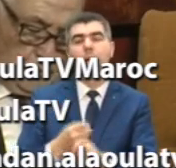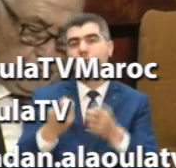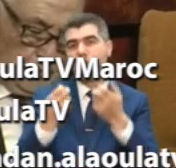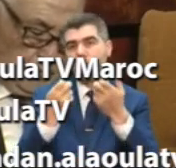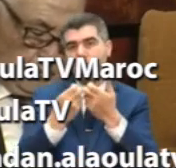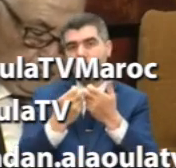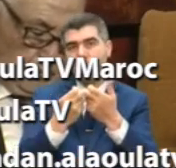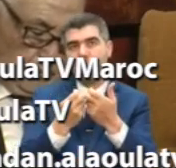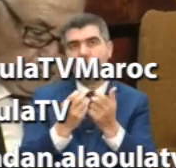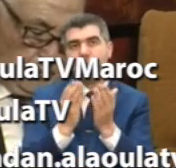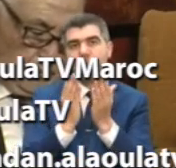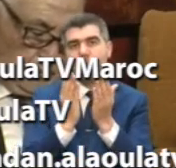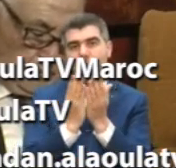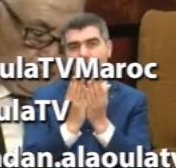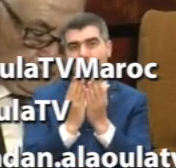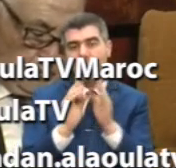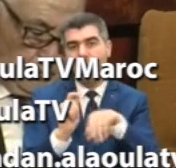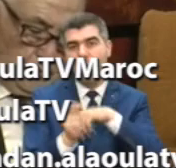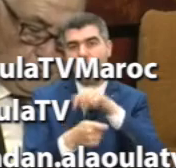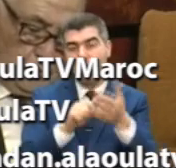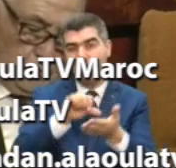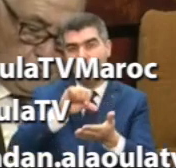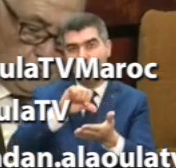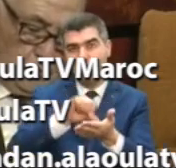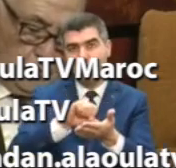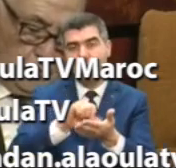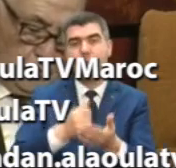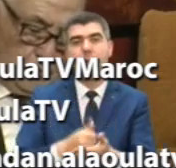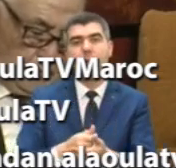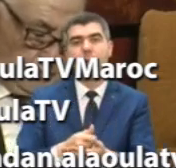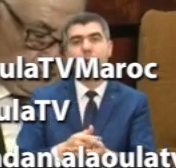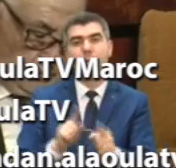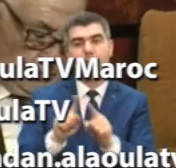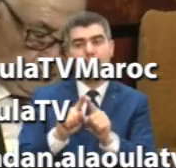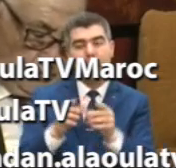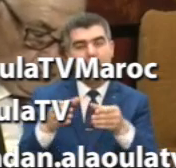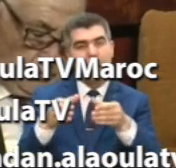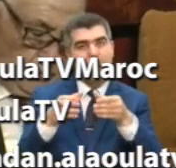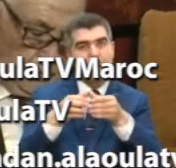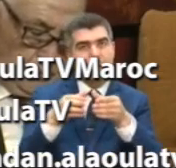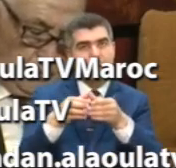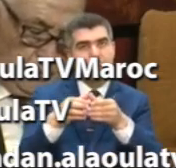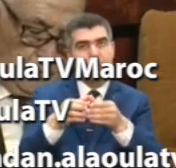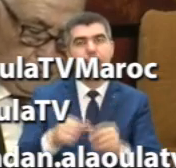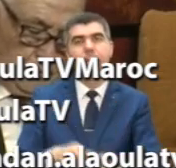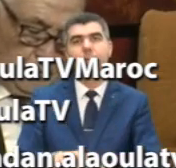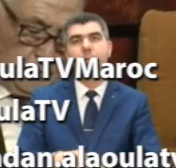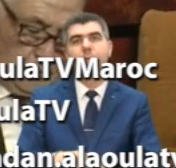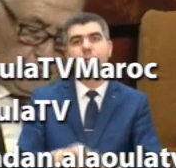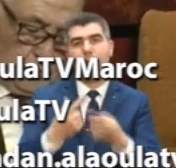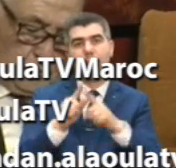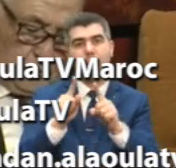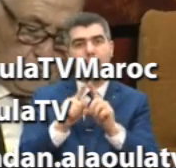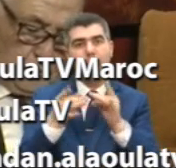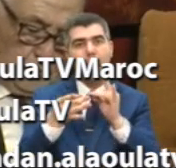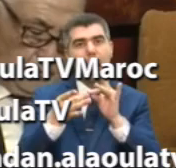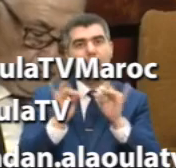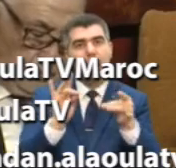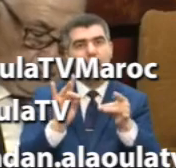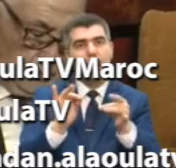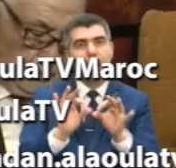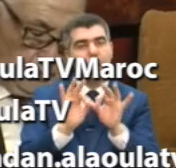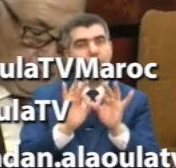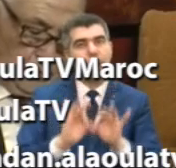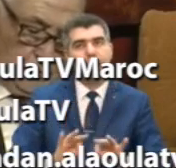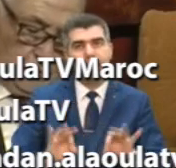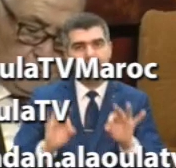المدارس في العالم القروي ما كتلقاش مجهزة مثلا بالحجورات ديال الانترنت ولا بالنسبة